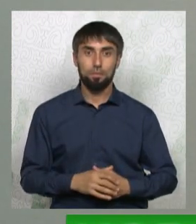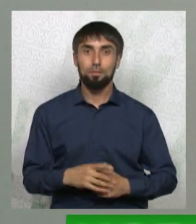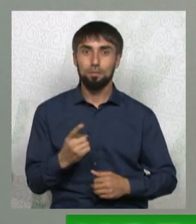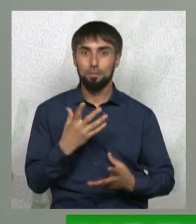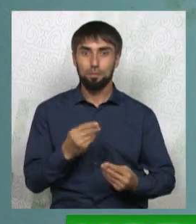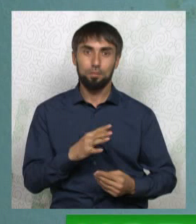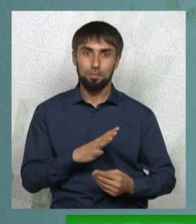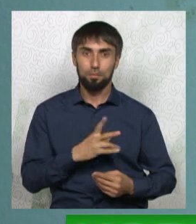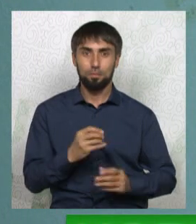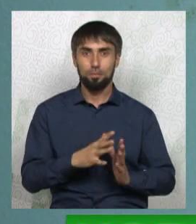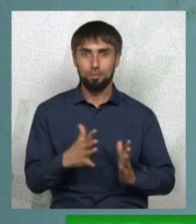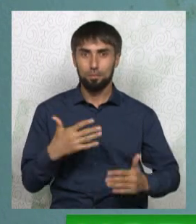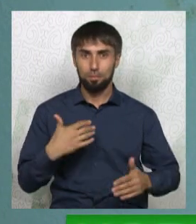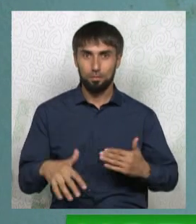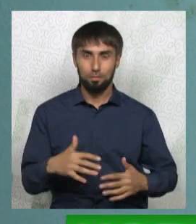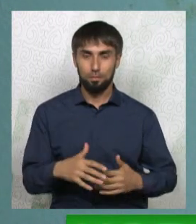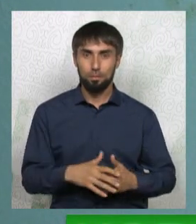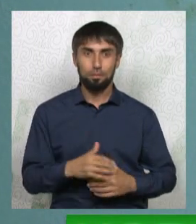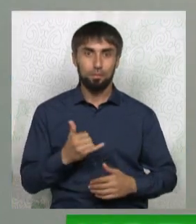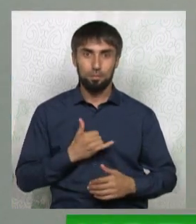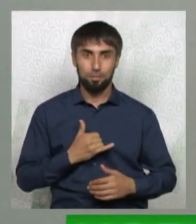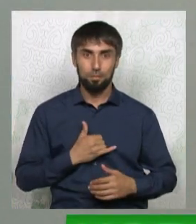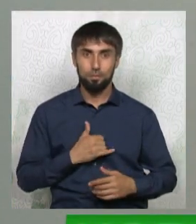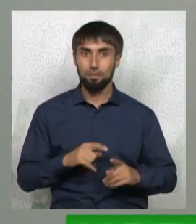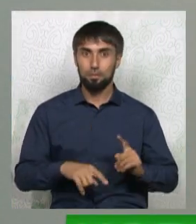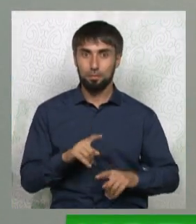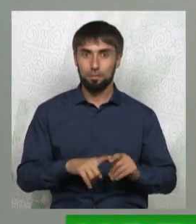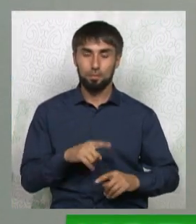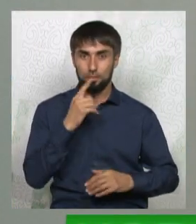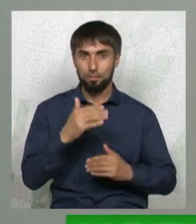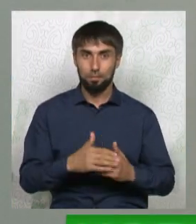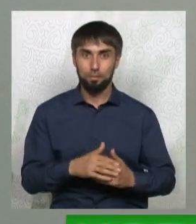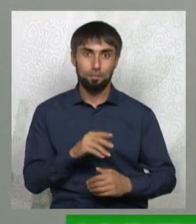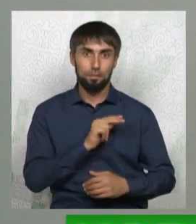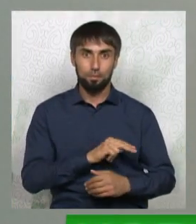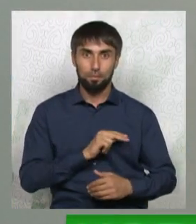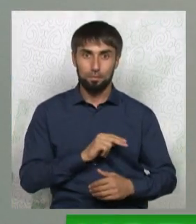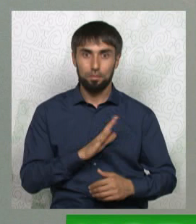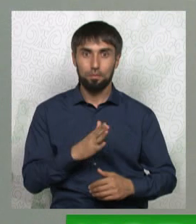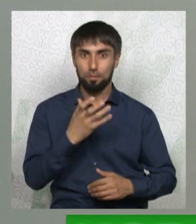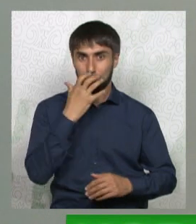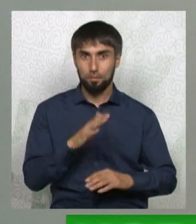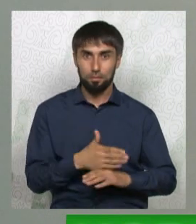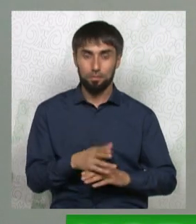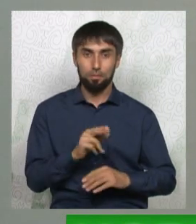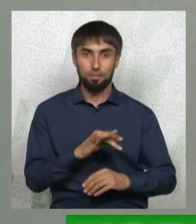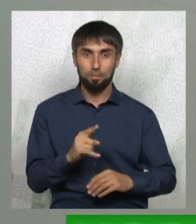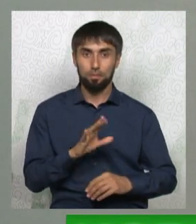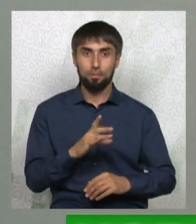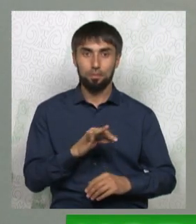Первый день была небольшая слабость. У меня родственница близкая работает в реанимации как